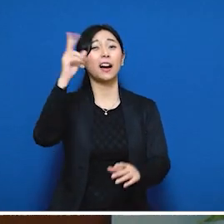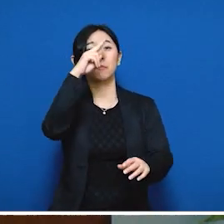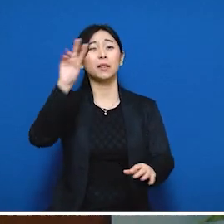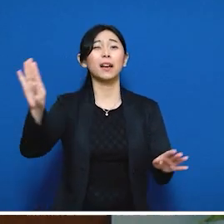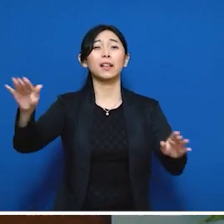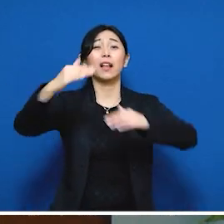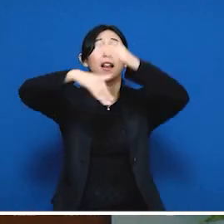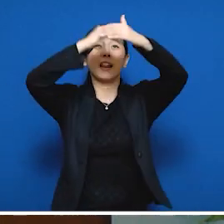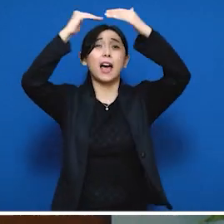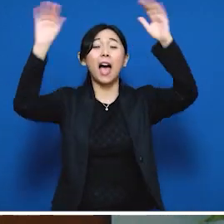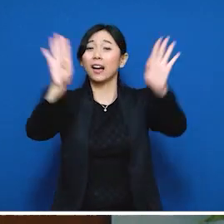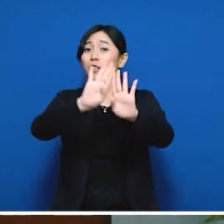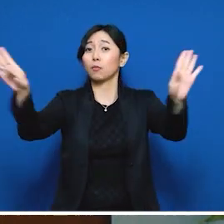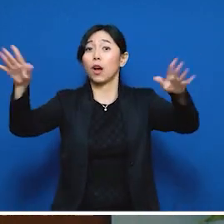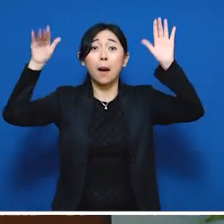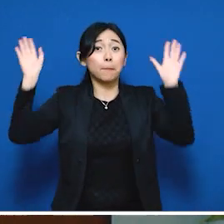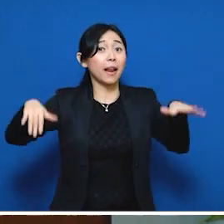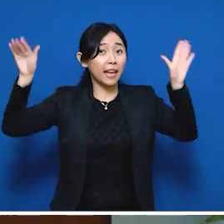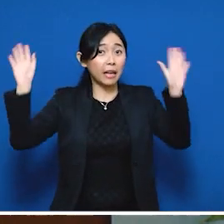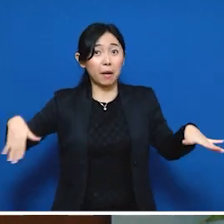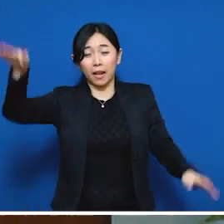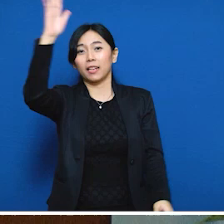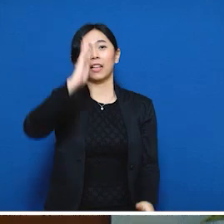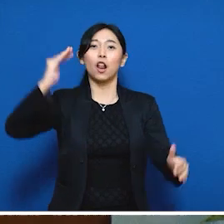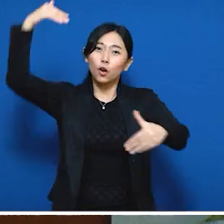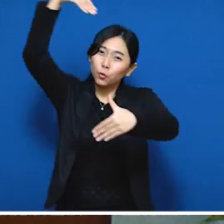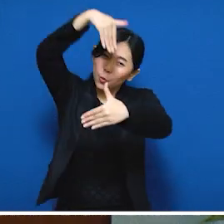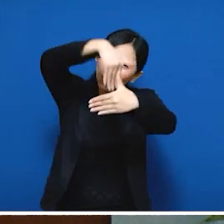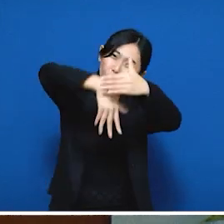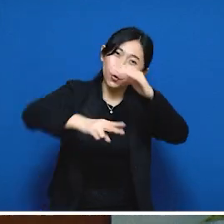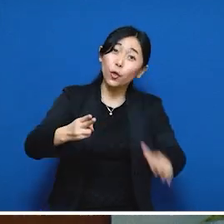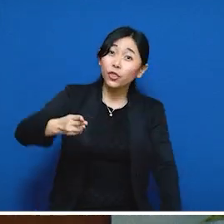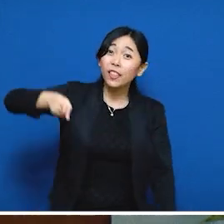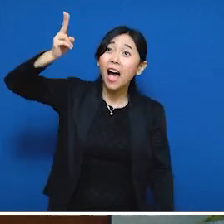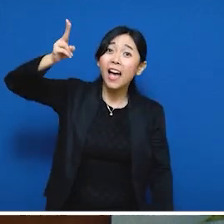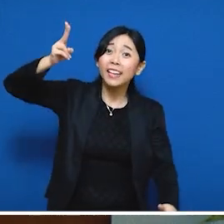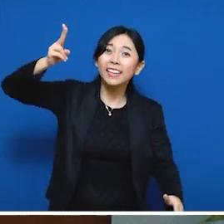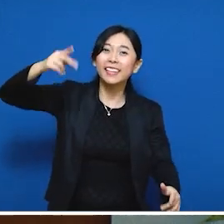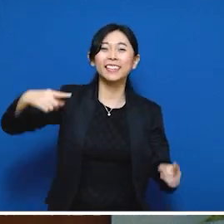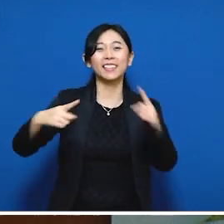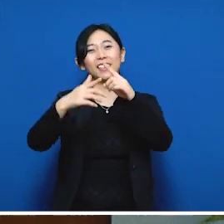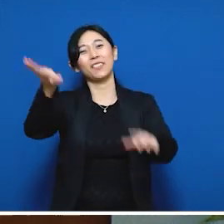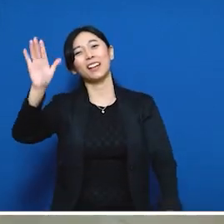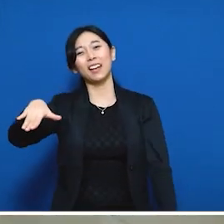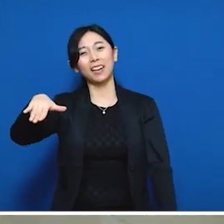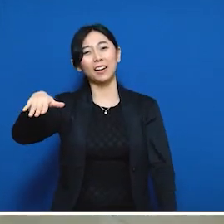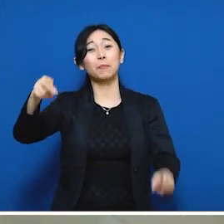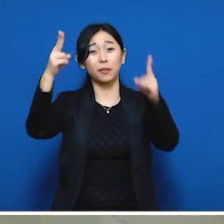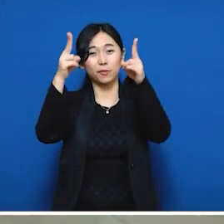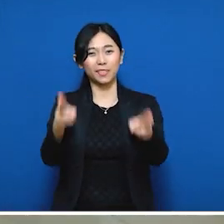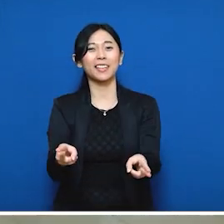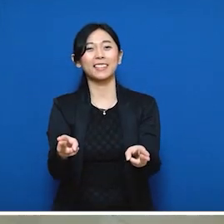terbuka dan malaikat-malaikat Allah turun naik kepada Anak Manusia."